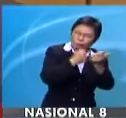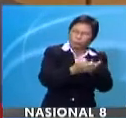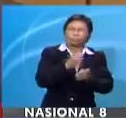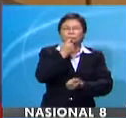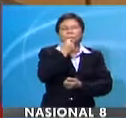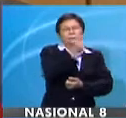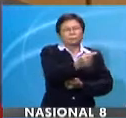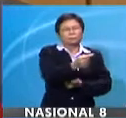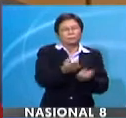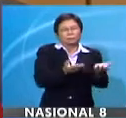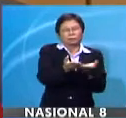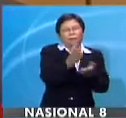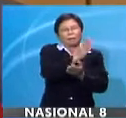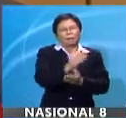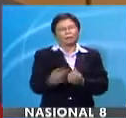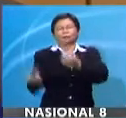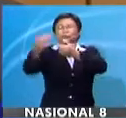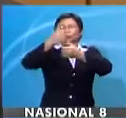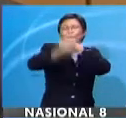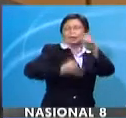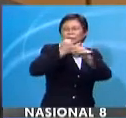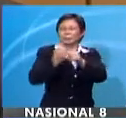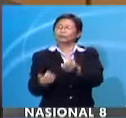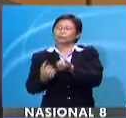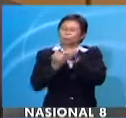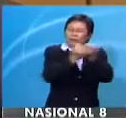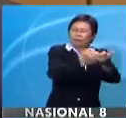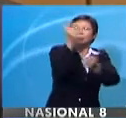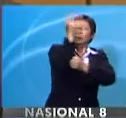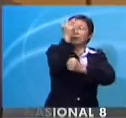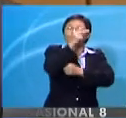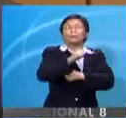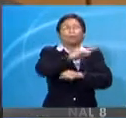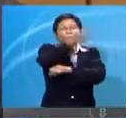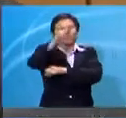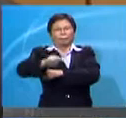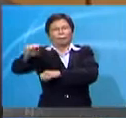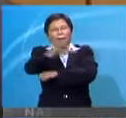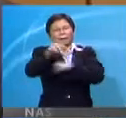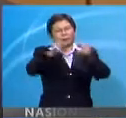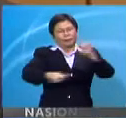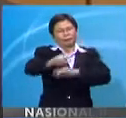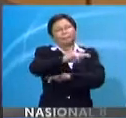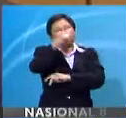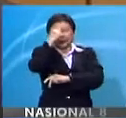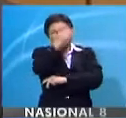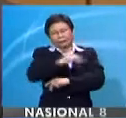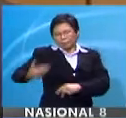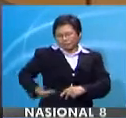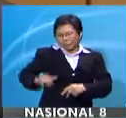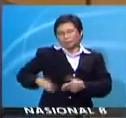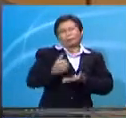our assistance and join international efforts in assisting the governments and the peoples of Nepal, India and